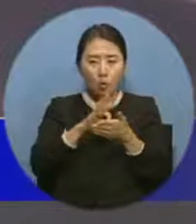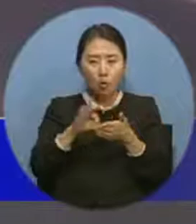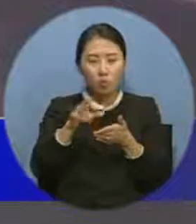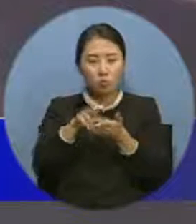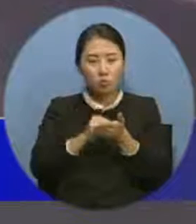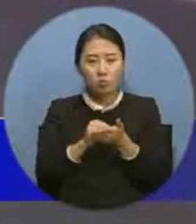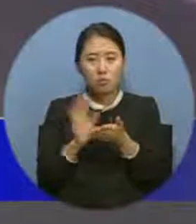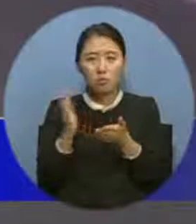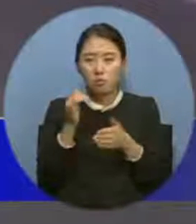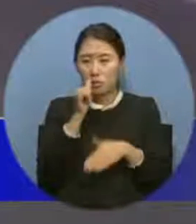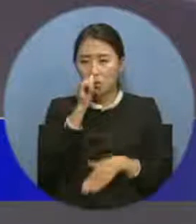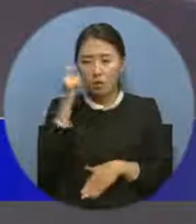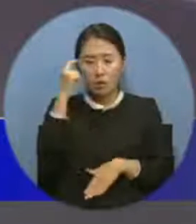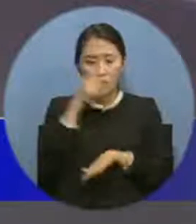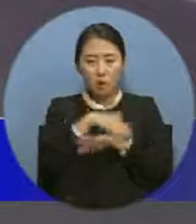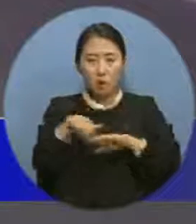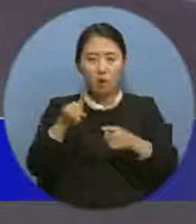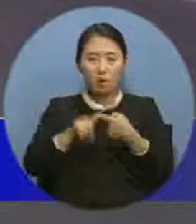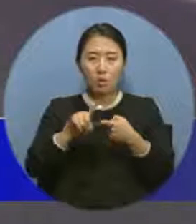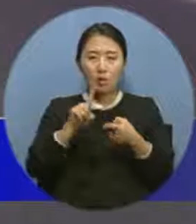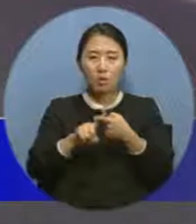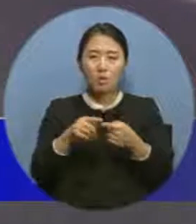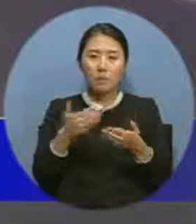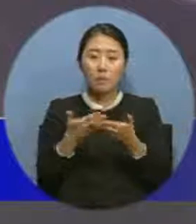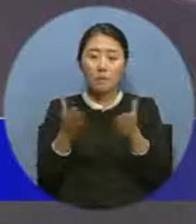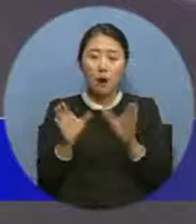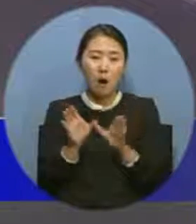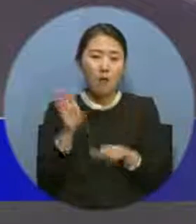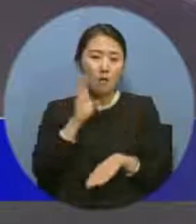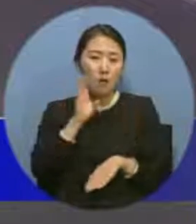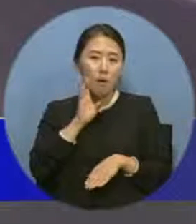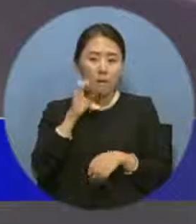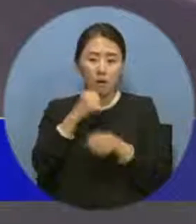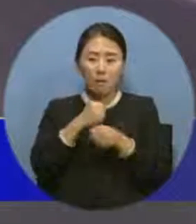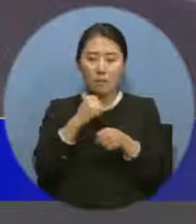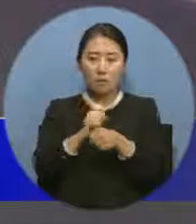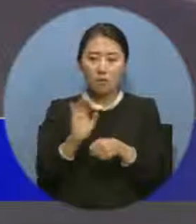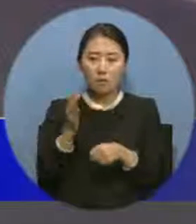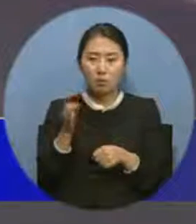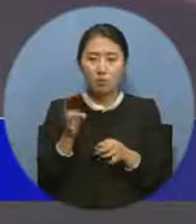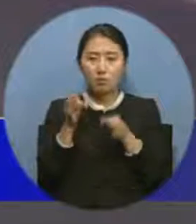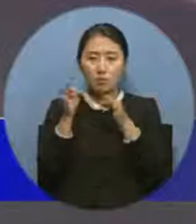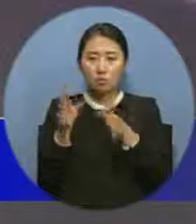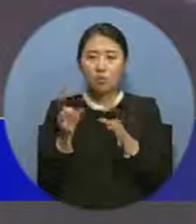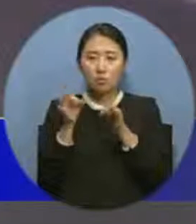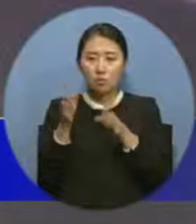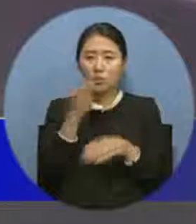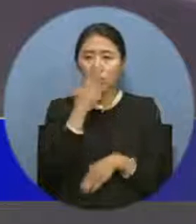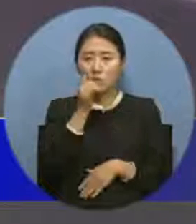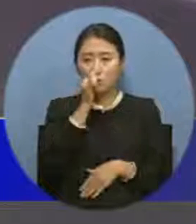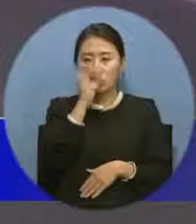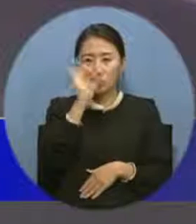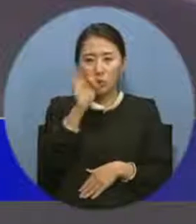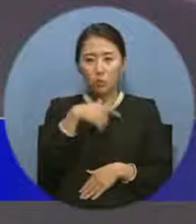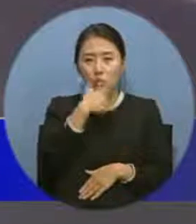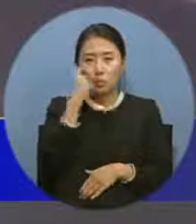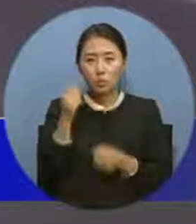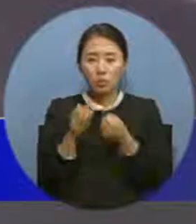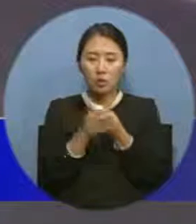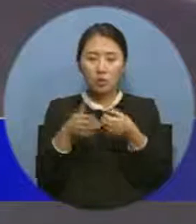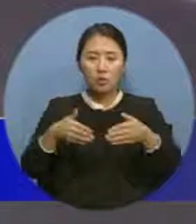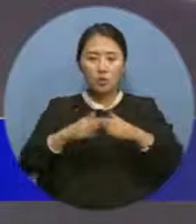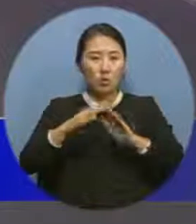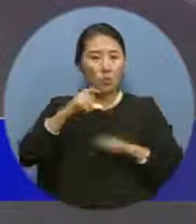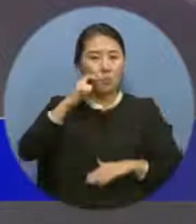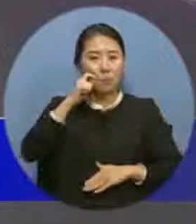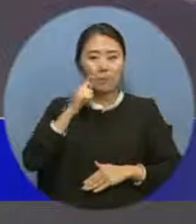없습니다 계획대로 라면 은 마을 카페가 만들어져 써야 하지만 투자를 r2 잘할 수 있는 돈이 부족하다 보니 설치를